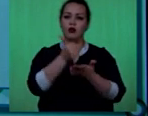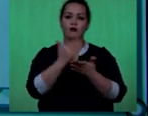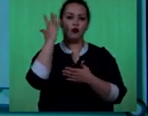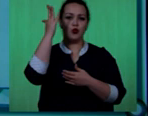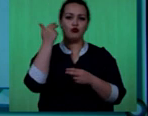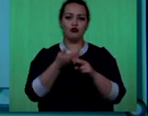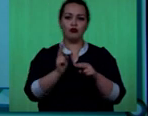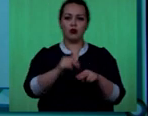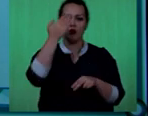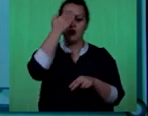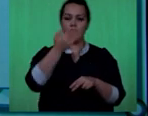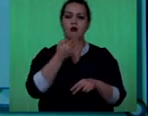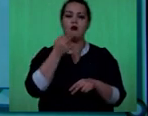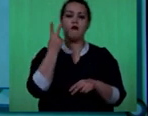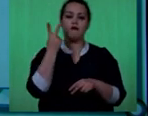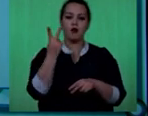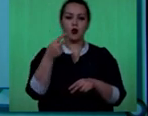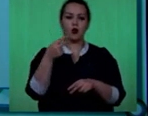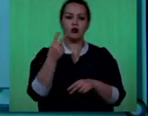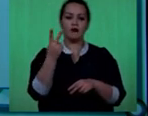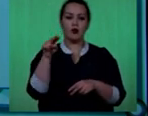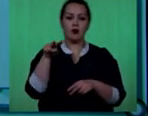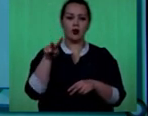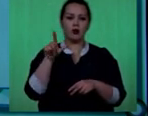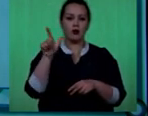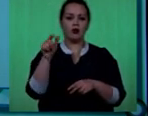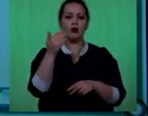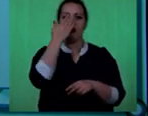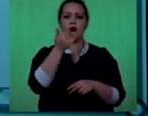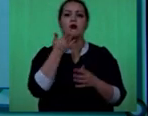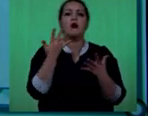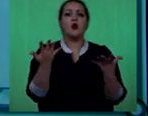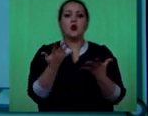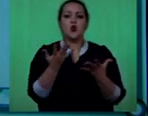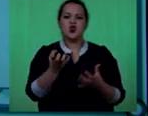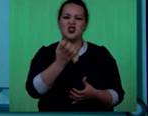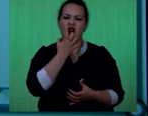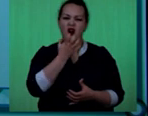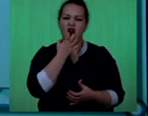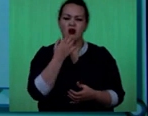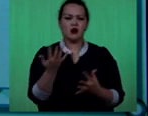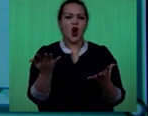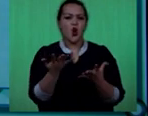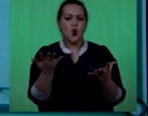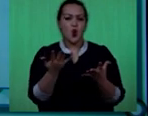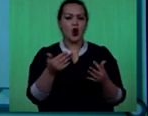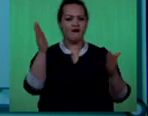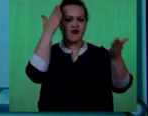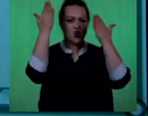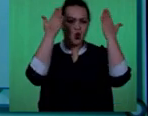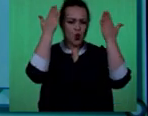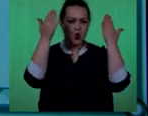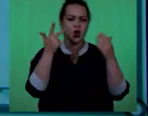лето второе 2 прилагательных лето какое жаркое какое веселая